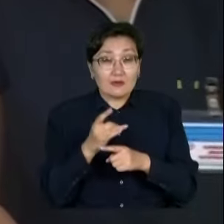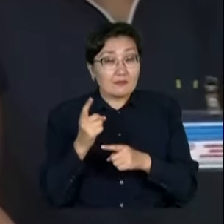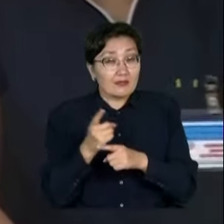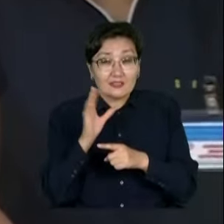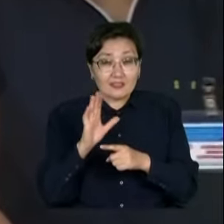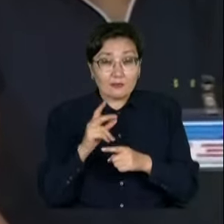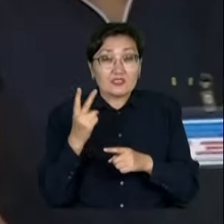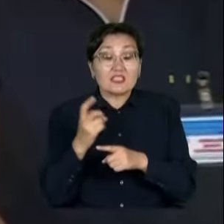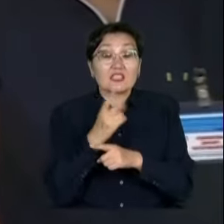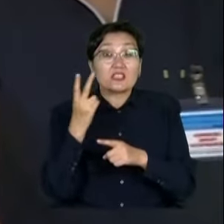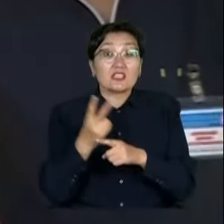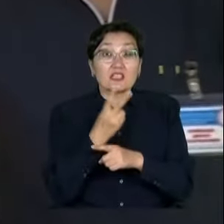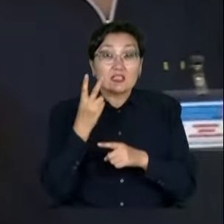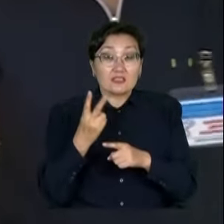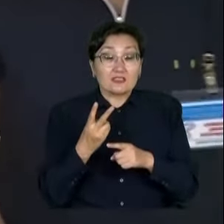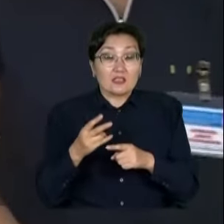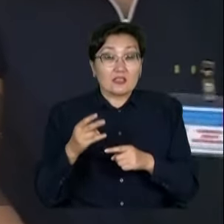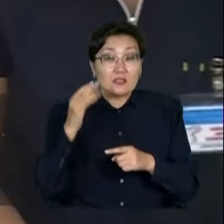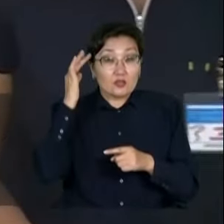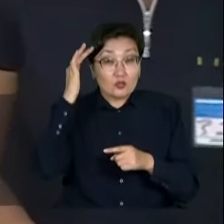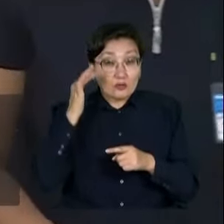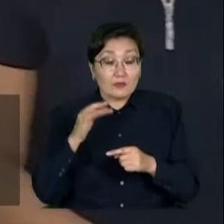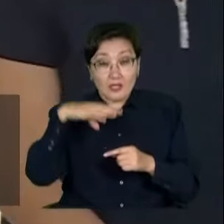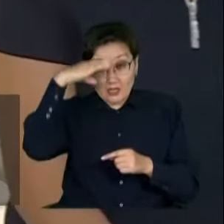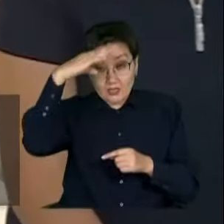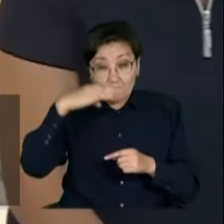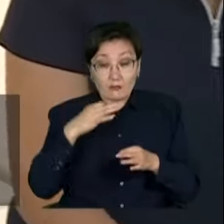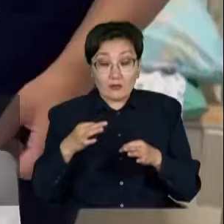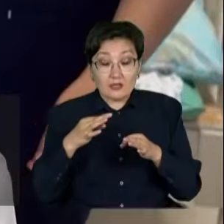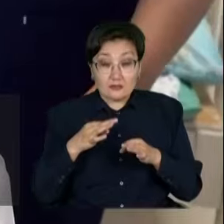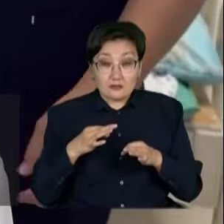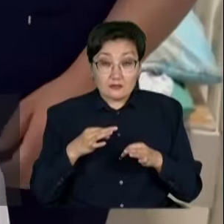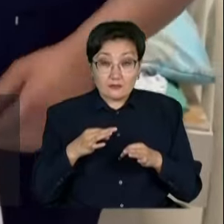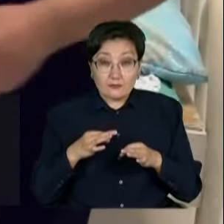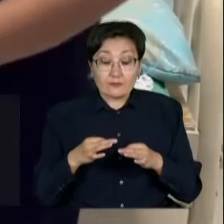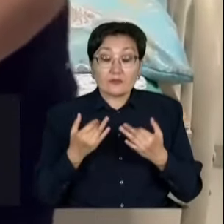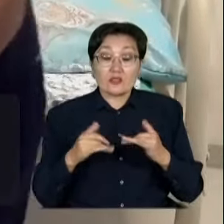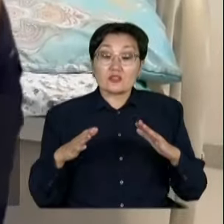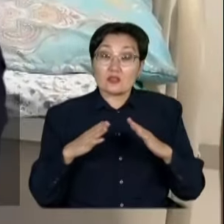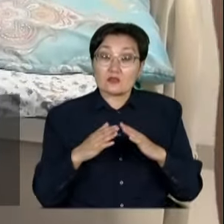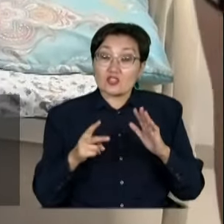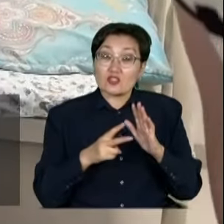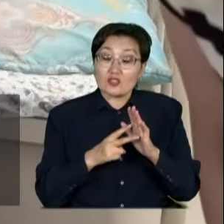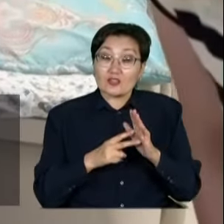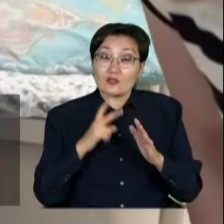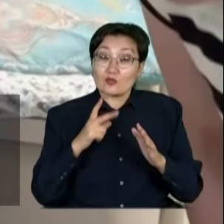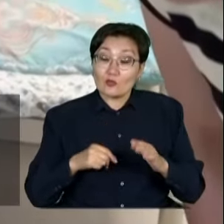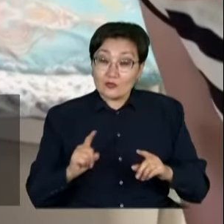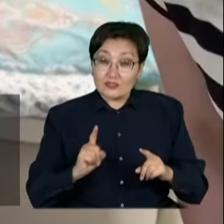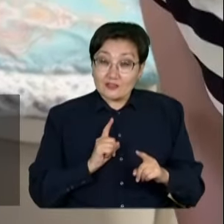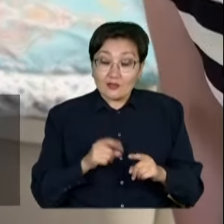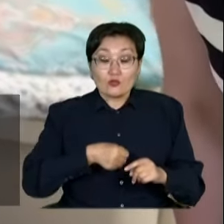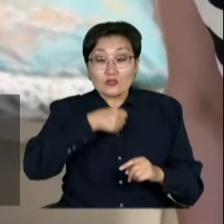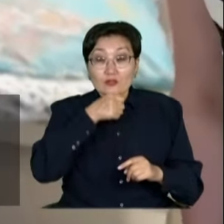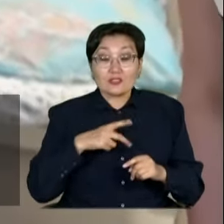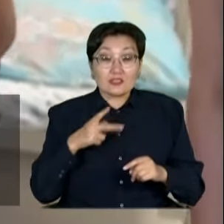айтпай жүрдім үшем екен. Кешегіде босанған кезде әкеме айттық. Гүлназда үйінде 7 қызы күтіп отыр, оның